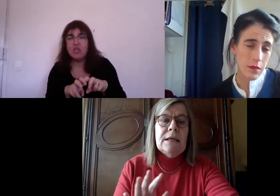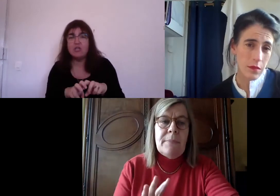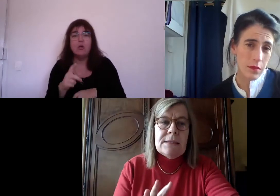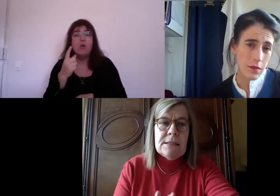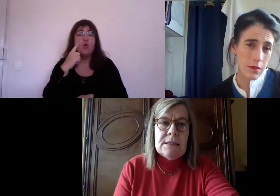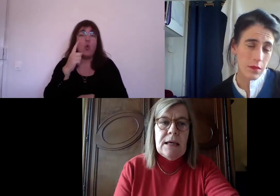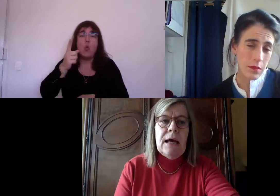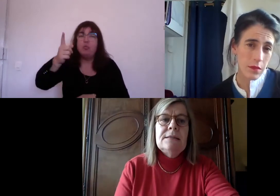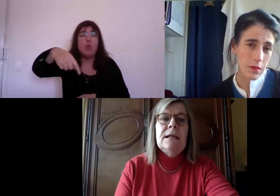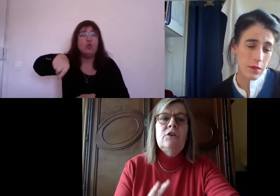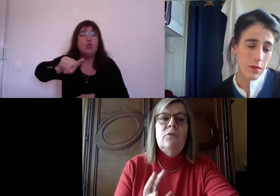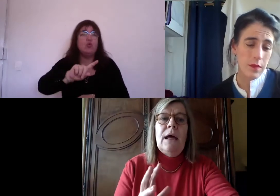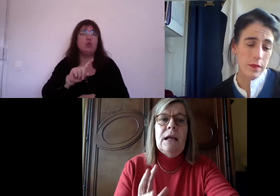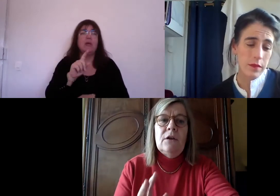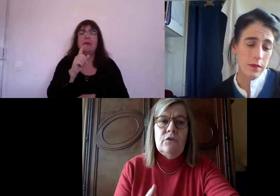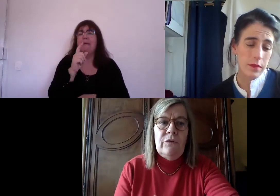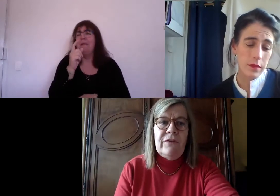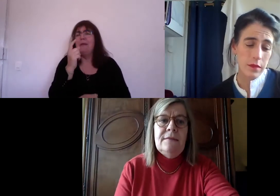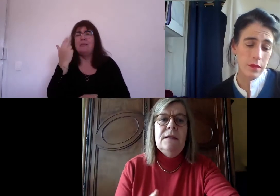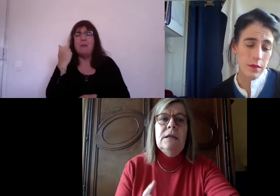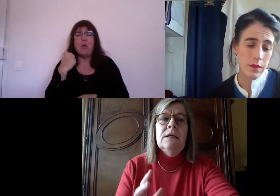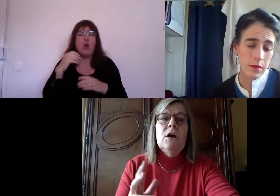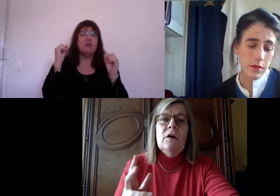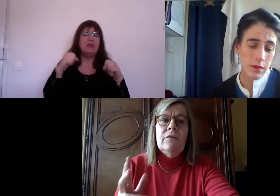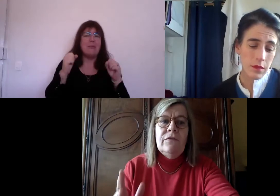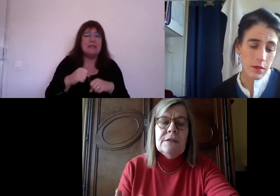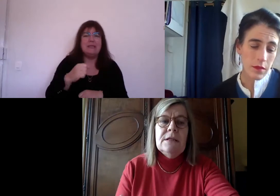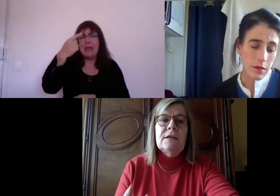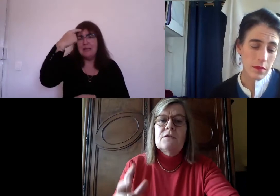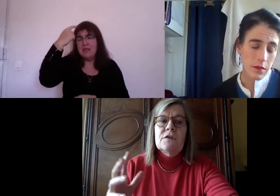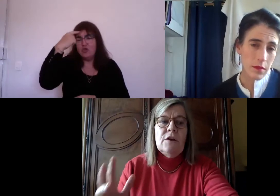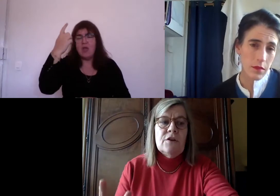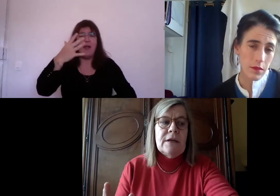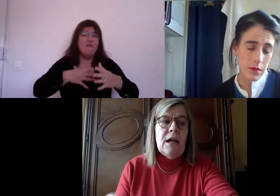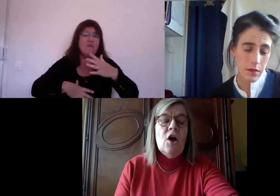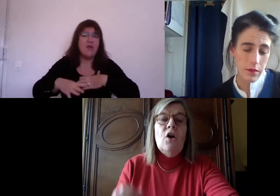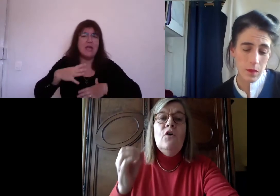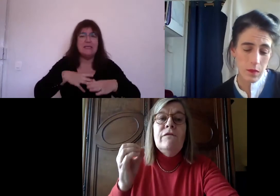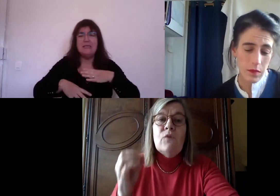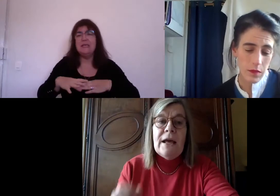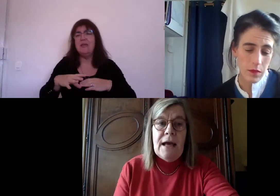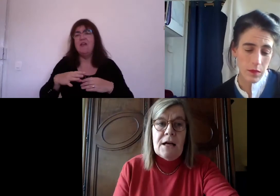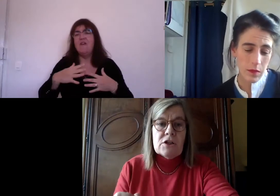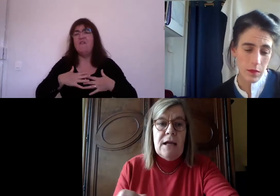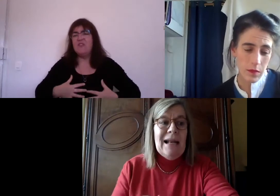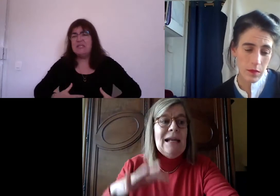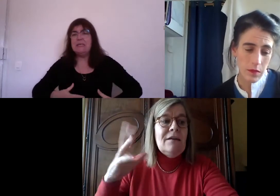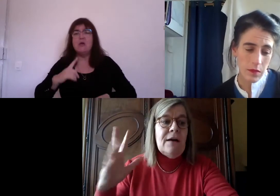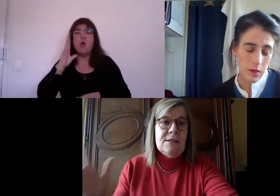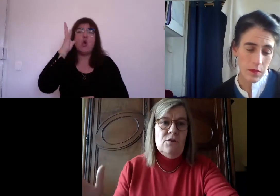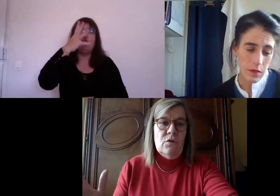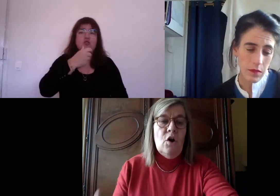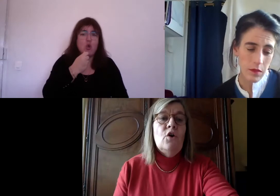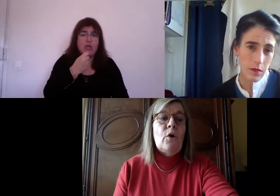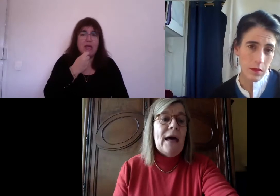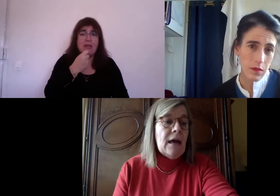les capacités intellectuelles, de fatigue, physique, sensorielle, le voyage,